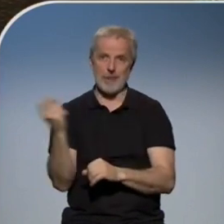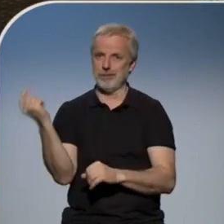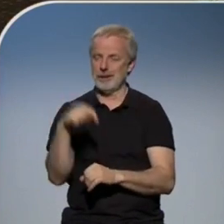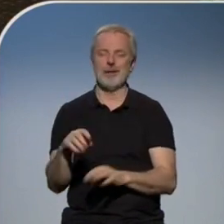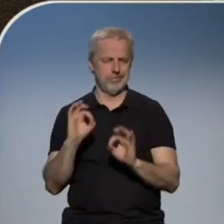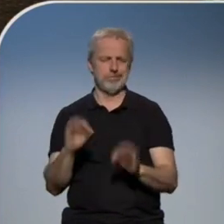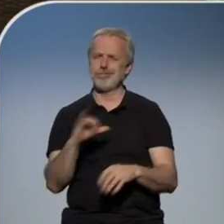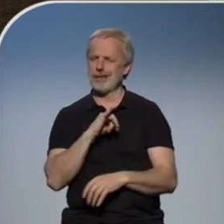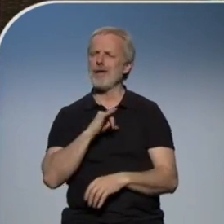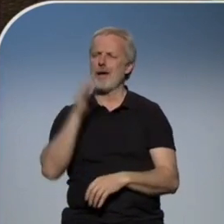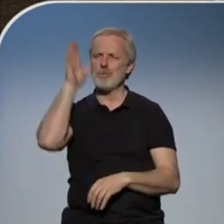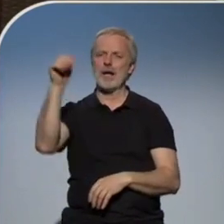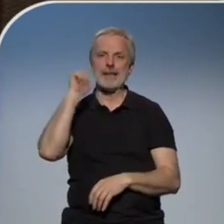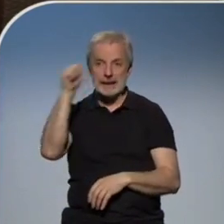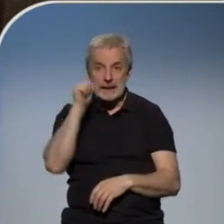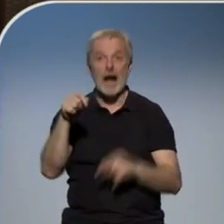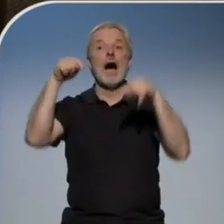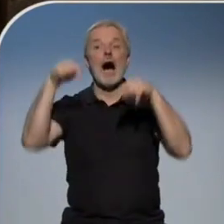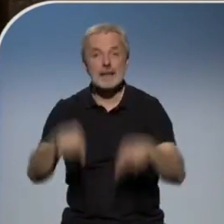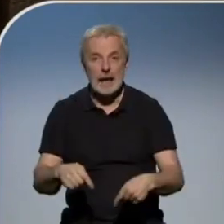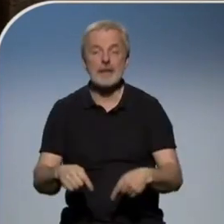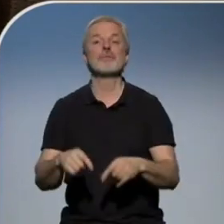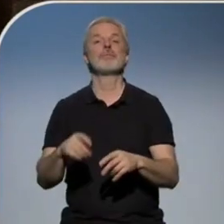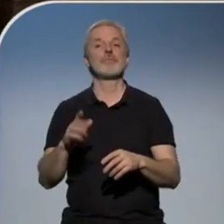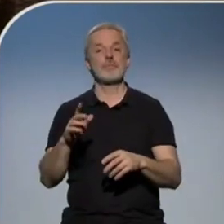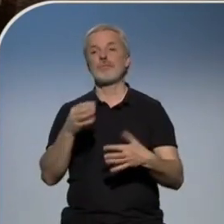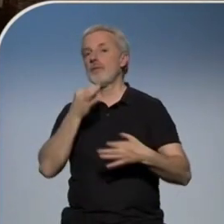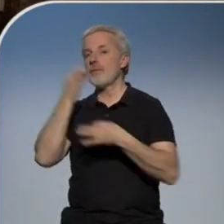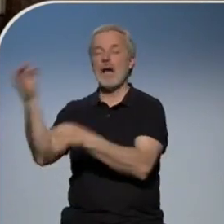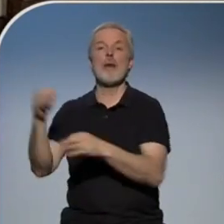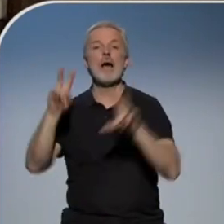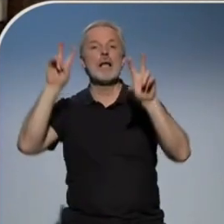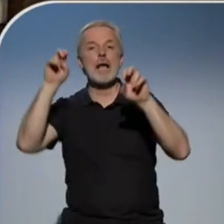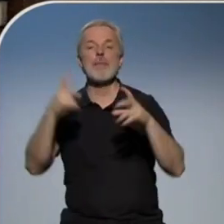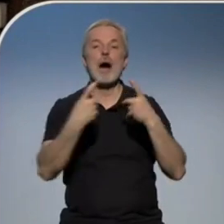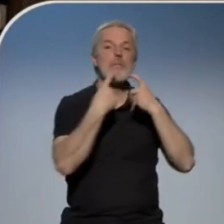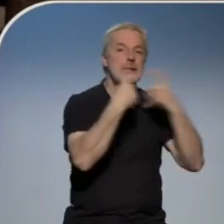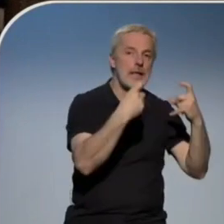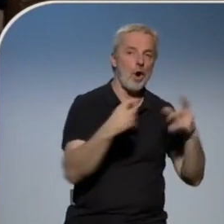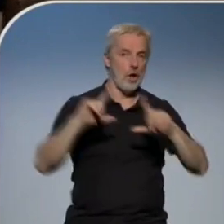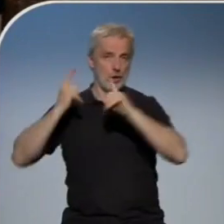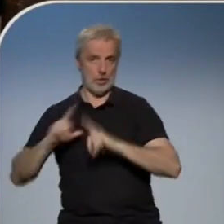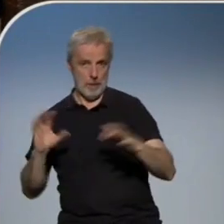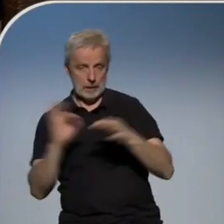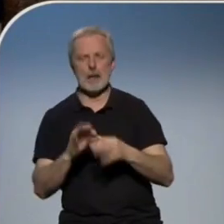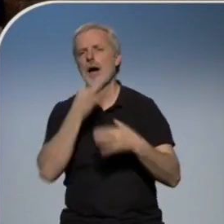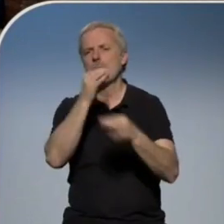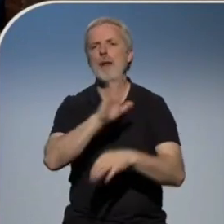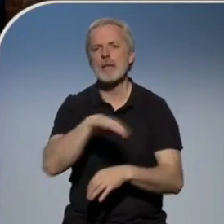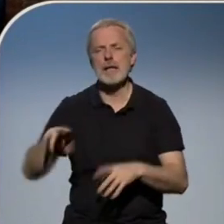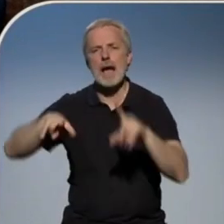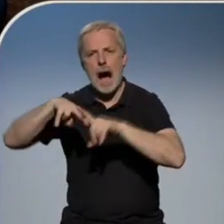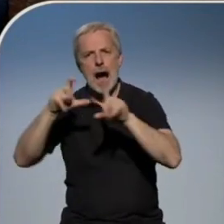Vracíme se sem k nám. Ano, k Milanovi Studničkovi. Spousta dotazů přišla na téma psychosomatiky. Je možno pomoci dítěti, které má